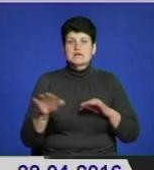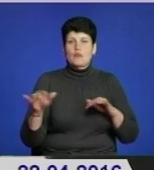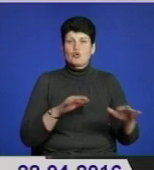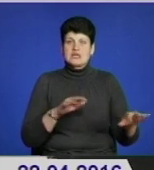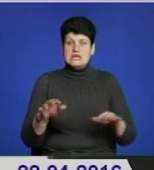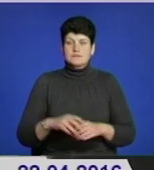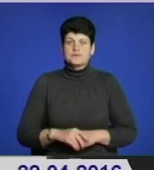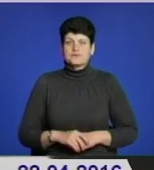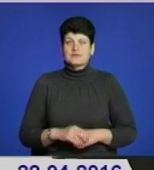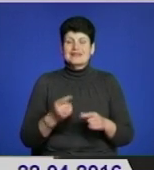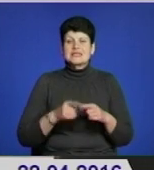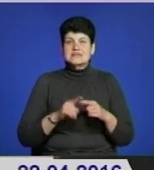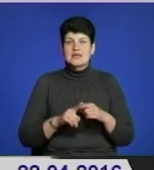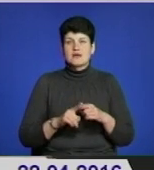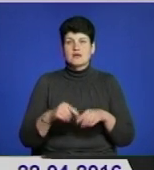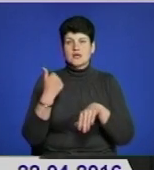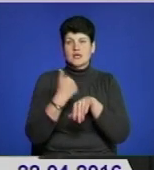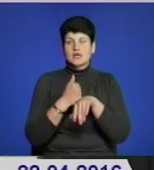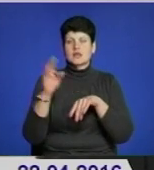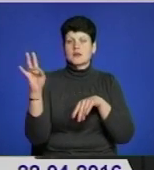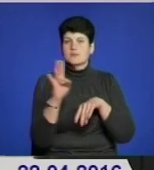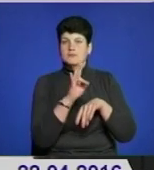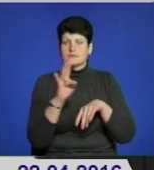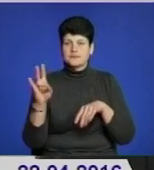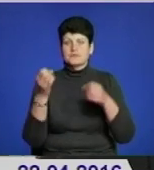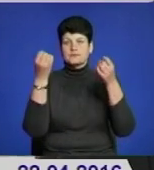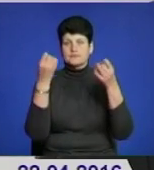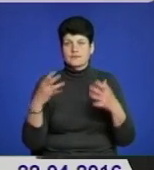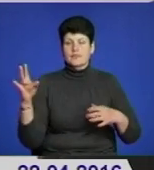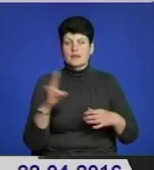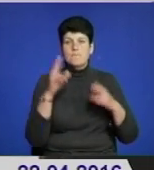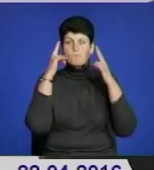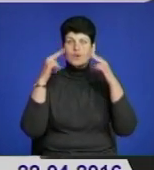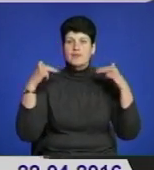Це єпископи, священники, монахині, вірні.